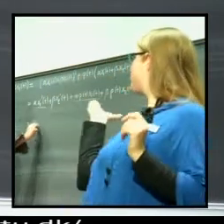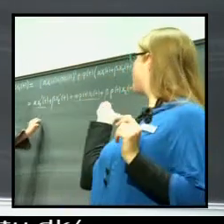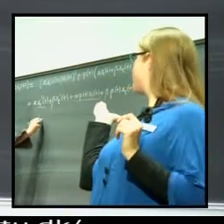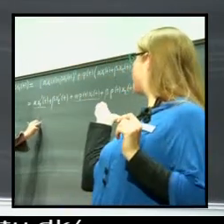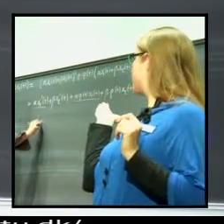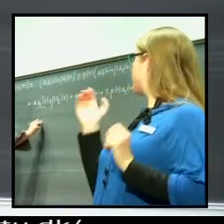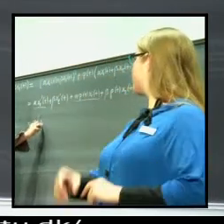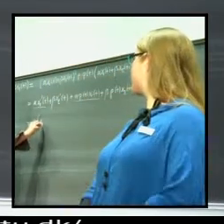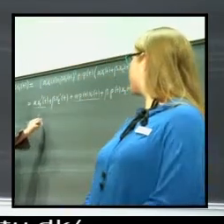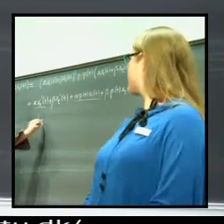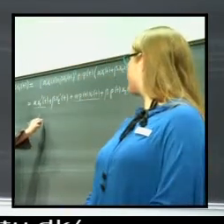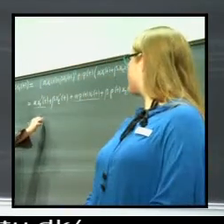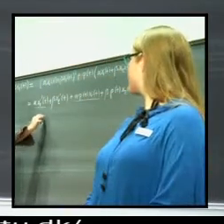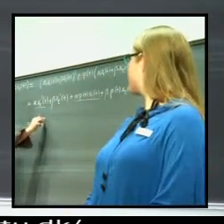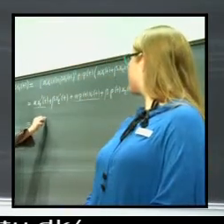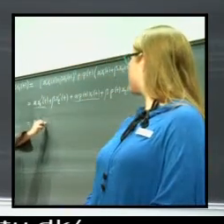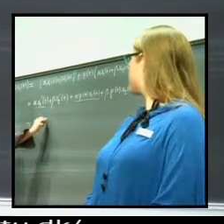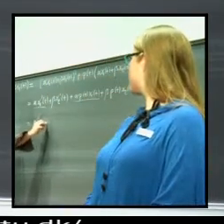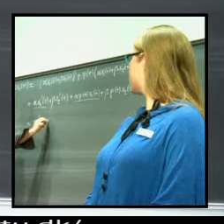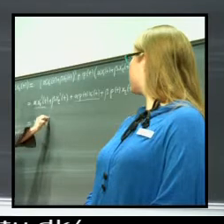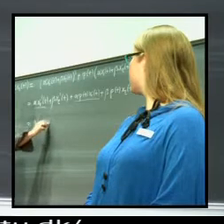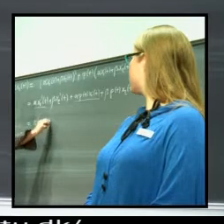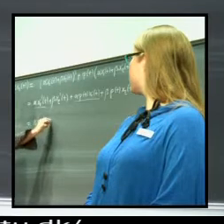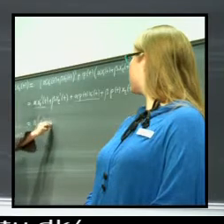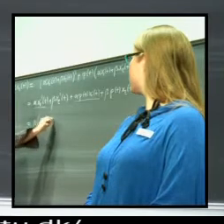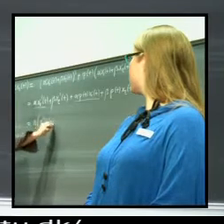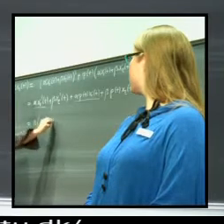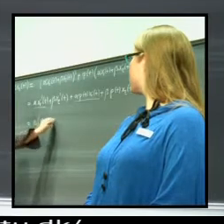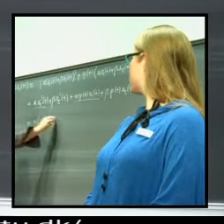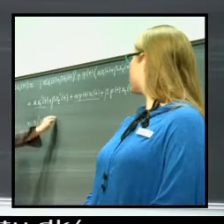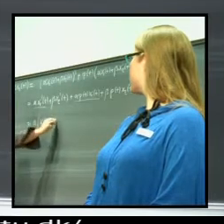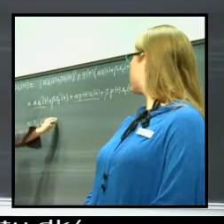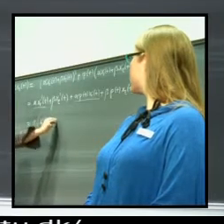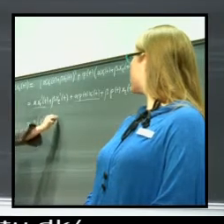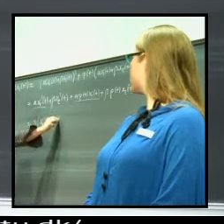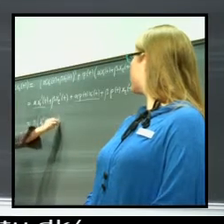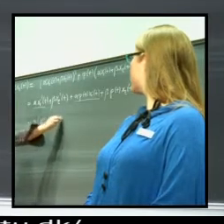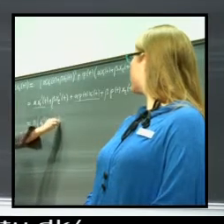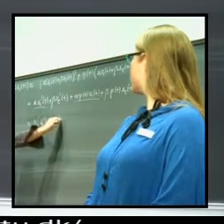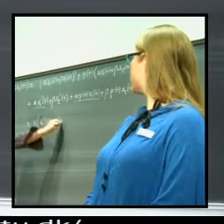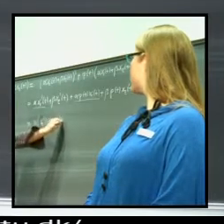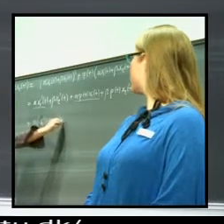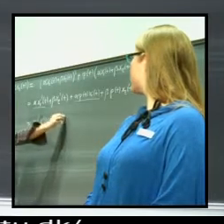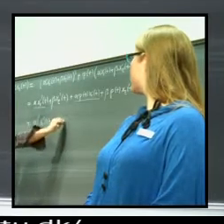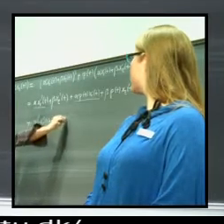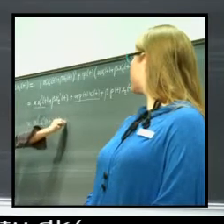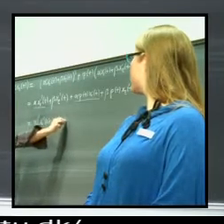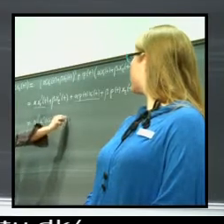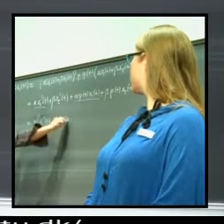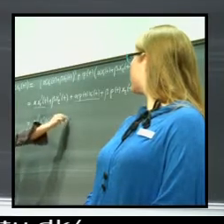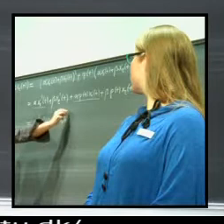gange x1 mærke af t plus p af t gange x1 af